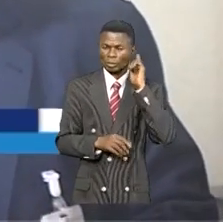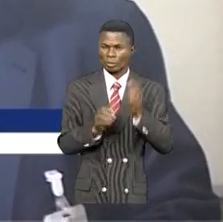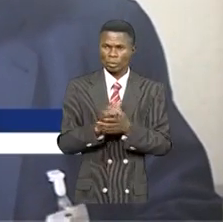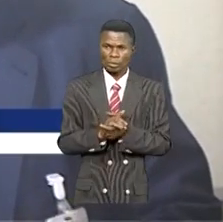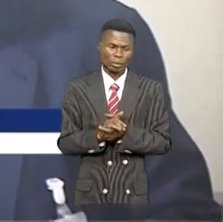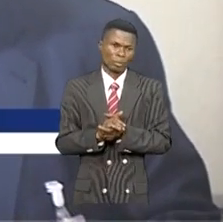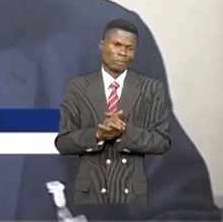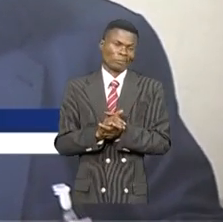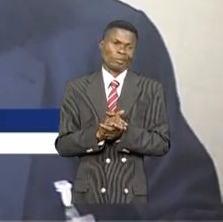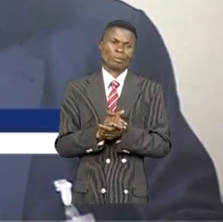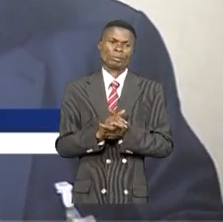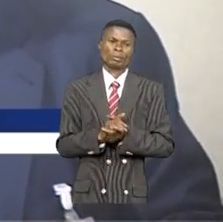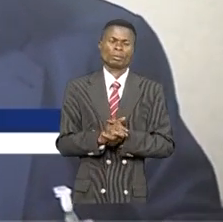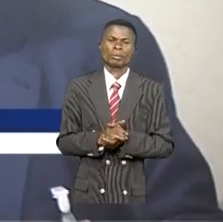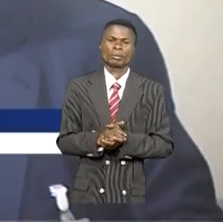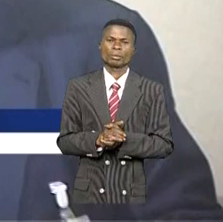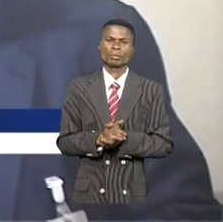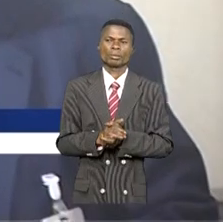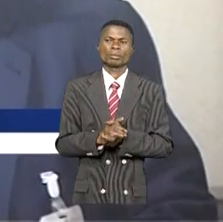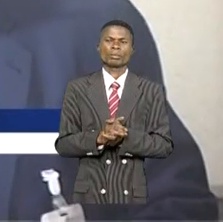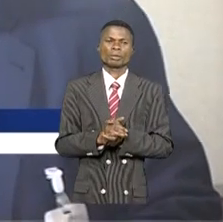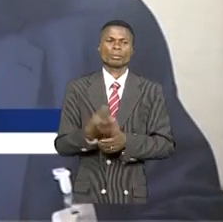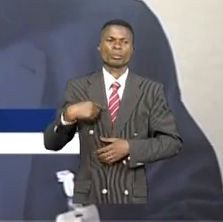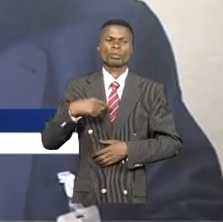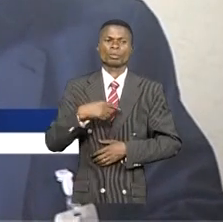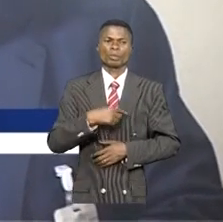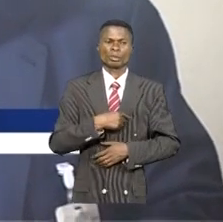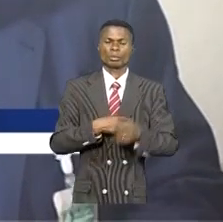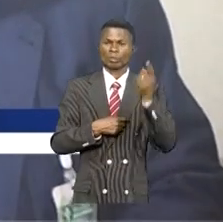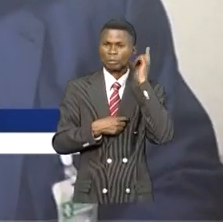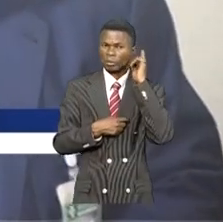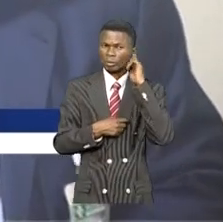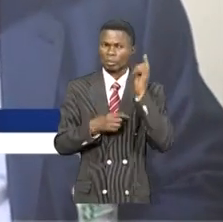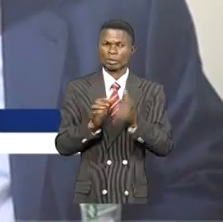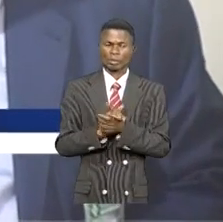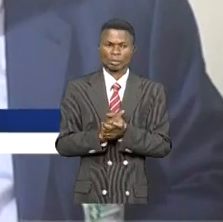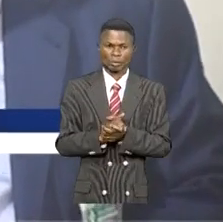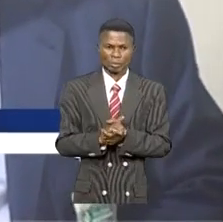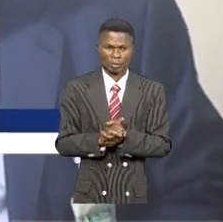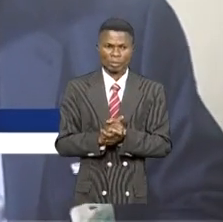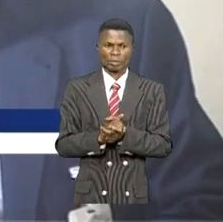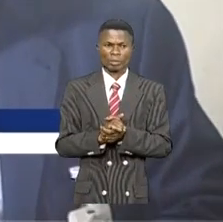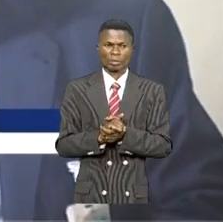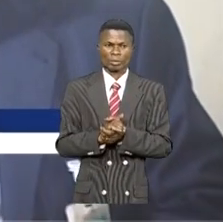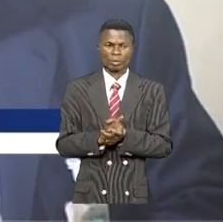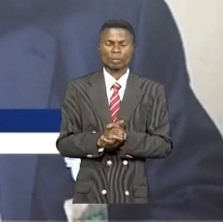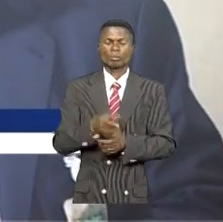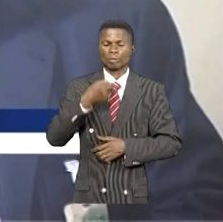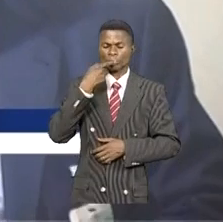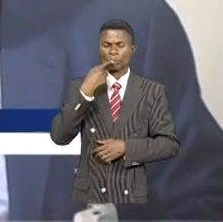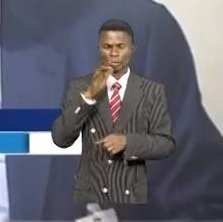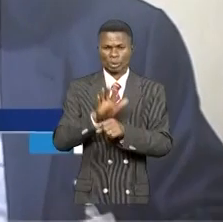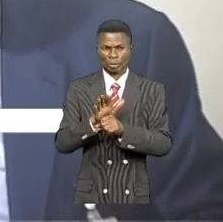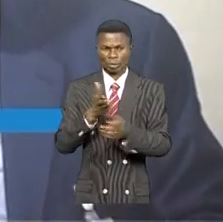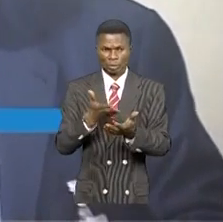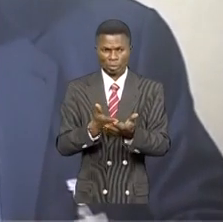d'une grande audience auprès de l'opinion et devant permettre d'atteindre chaque compatriote